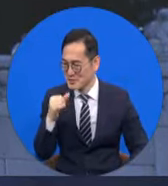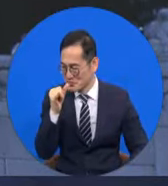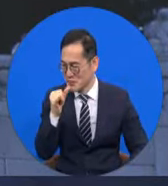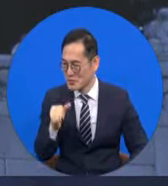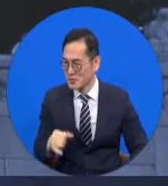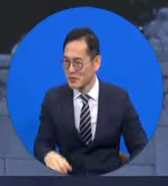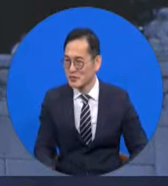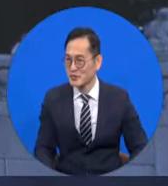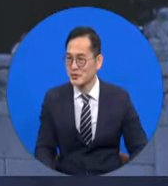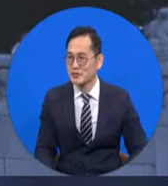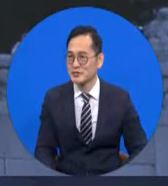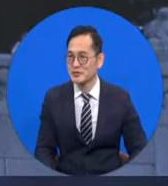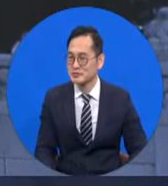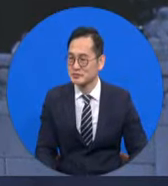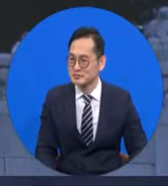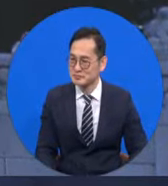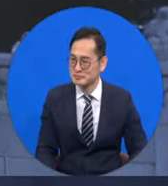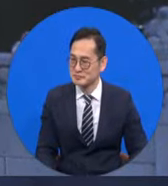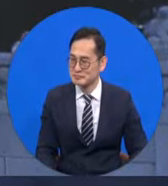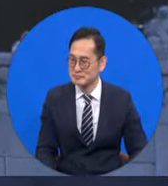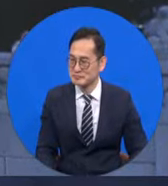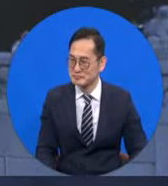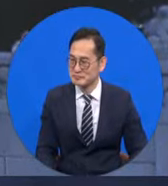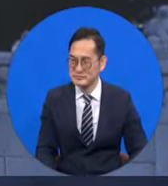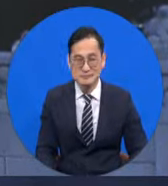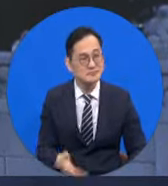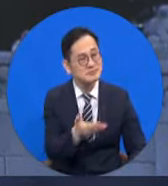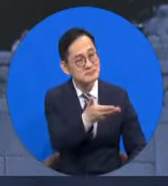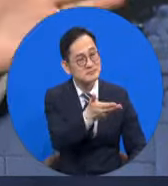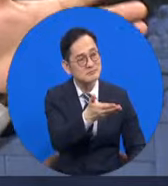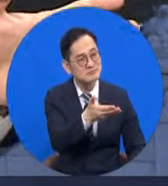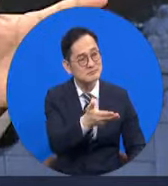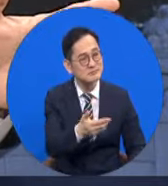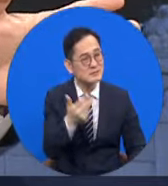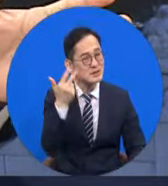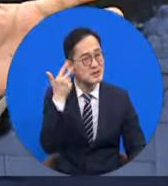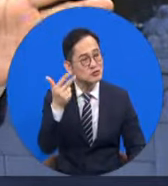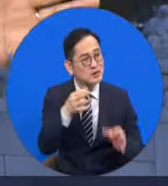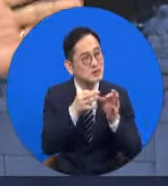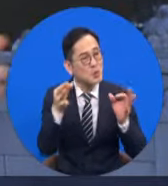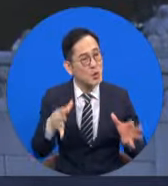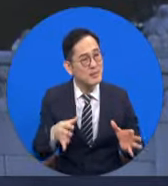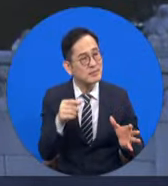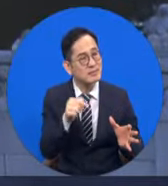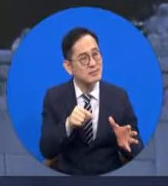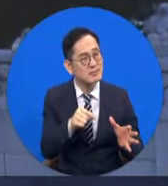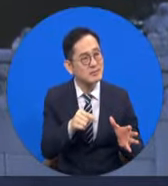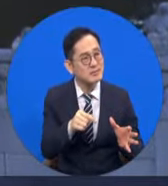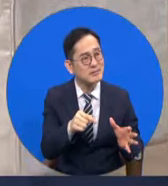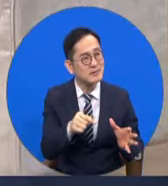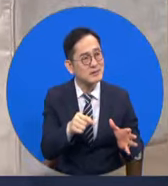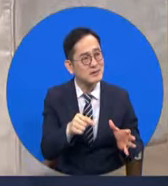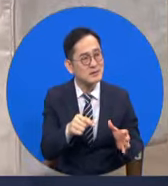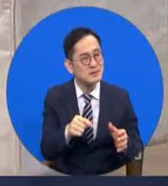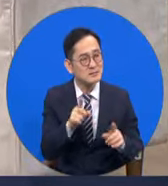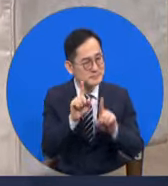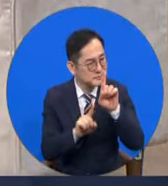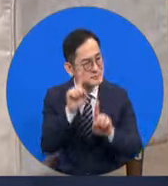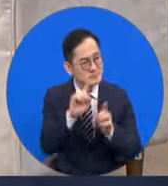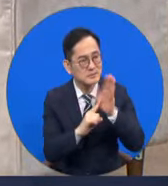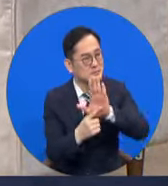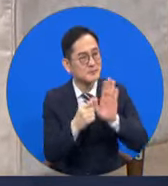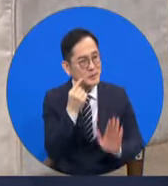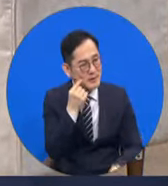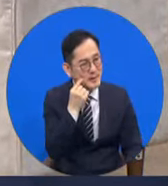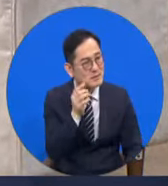쪽 분위기도 좀 궁금한데 조기현 부회장님 민주당에서는 그 지난 6, 7일간을 어떻게 보고 있습니까? 이